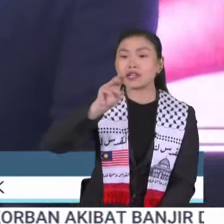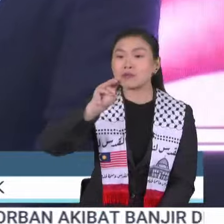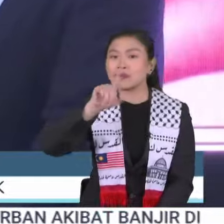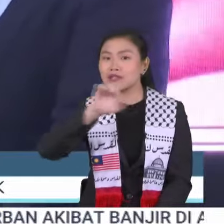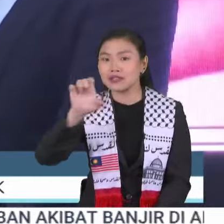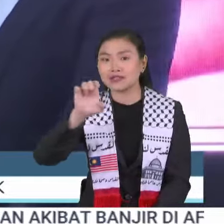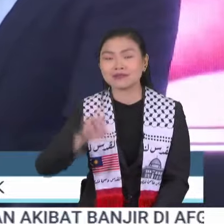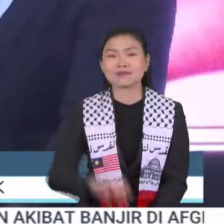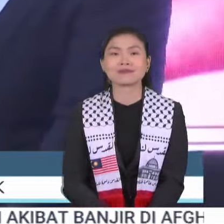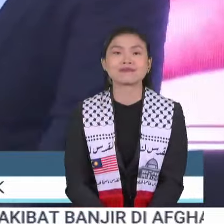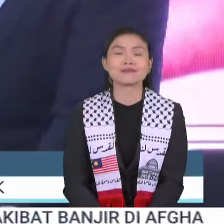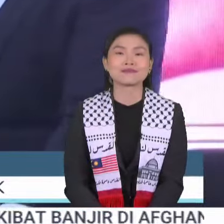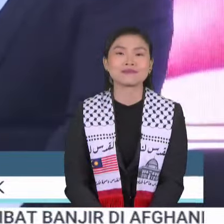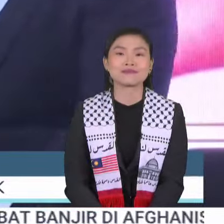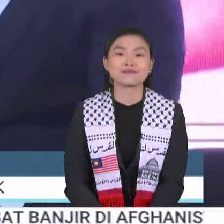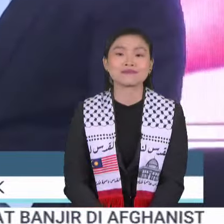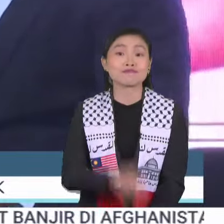saya.